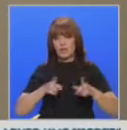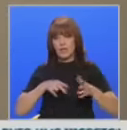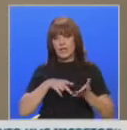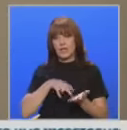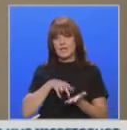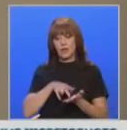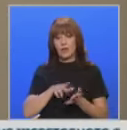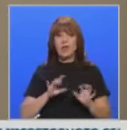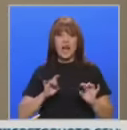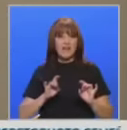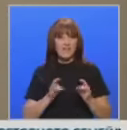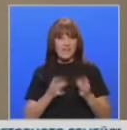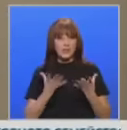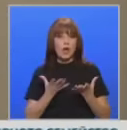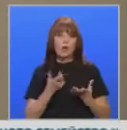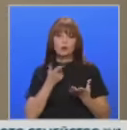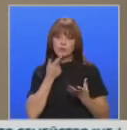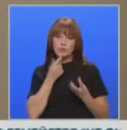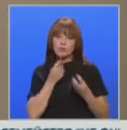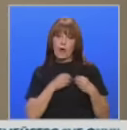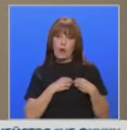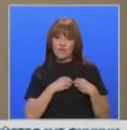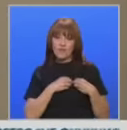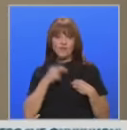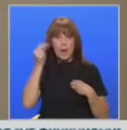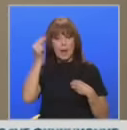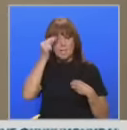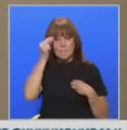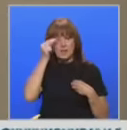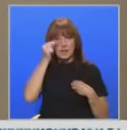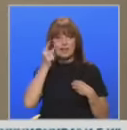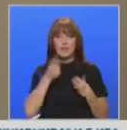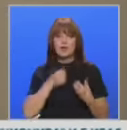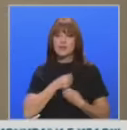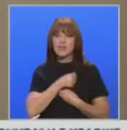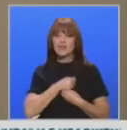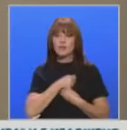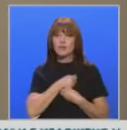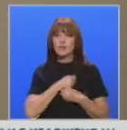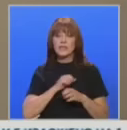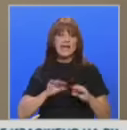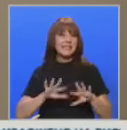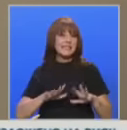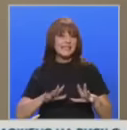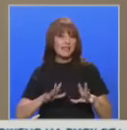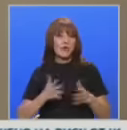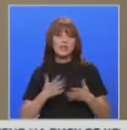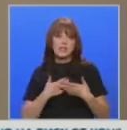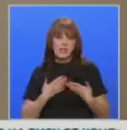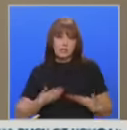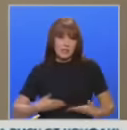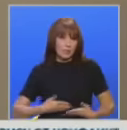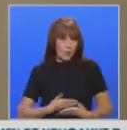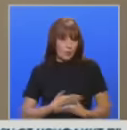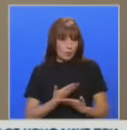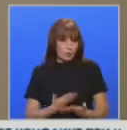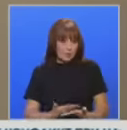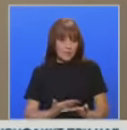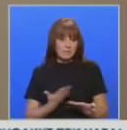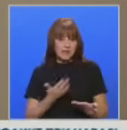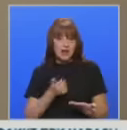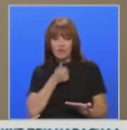самото начало сме се уверили, че българите, които са в такава трудна ситуация, имат необходимото. Дали ще става въпрос за